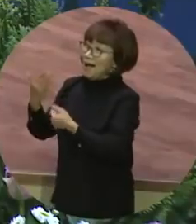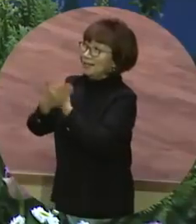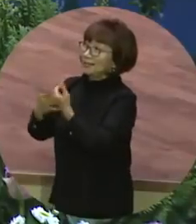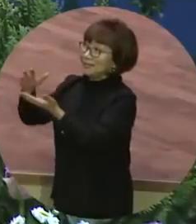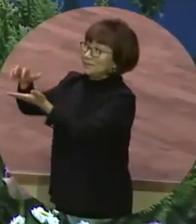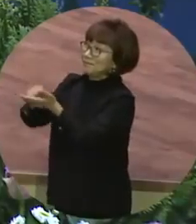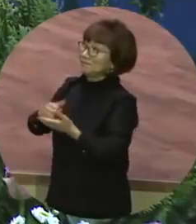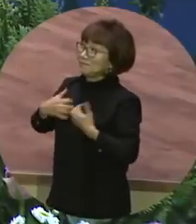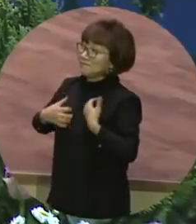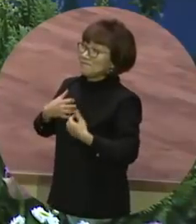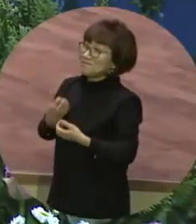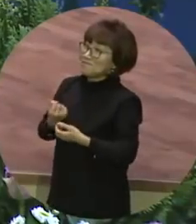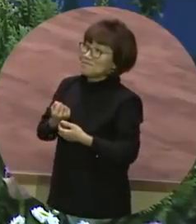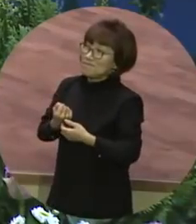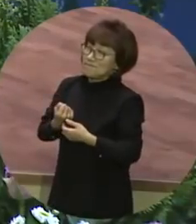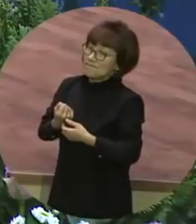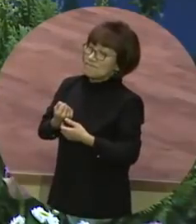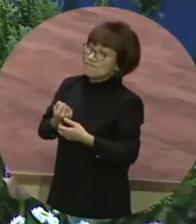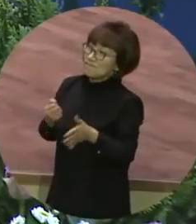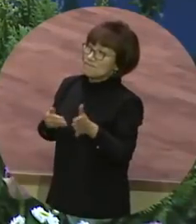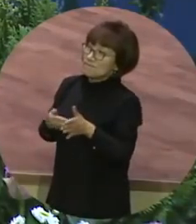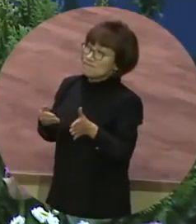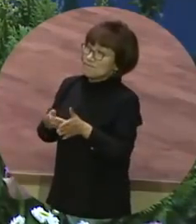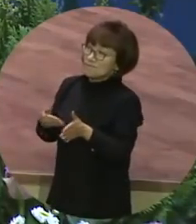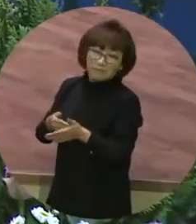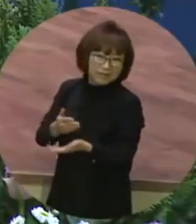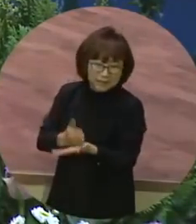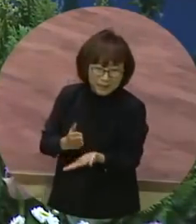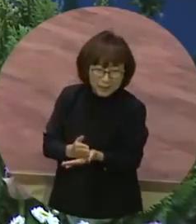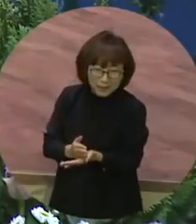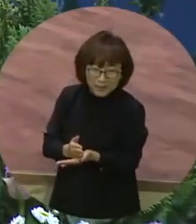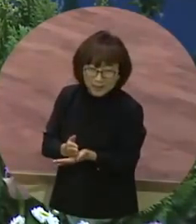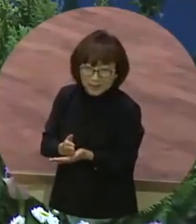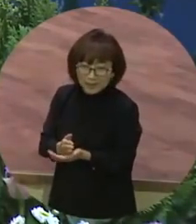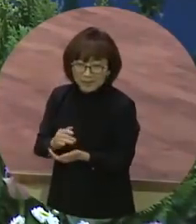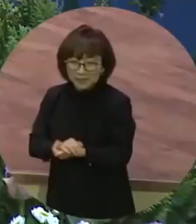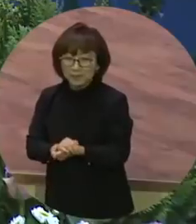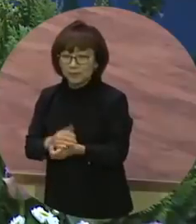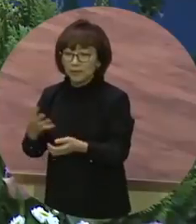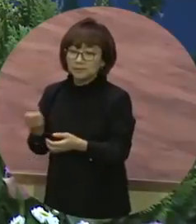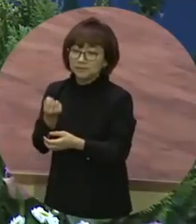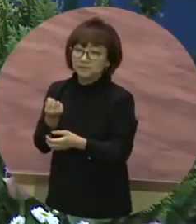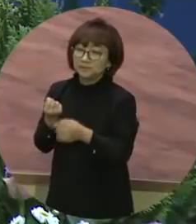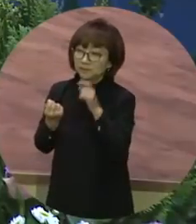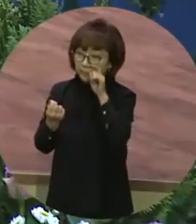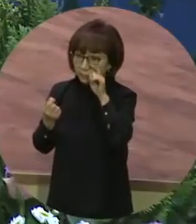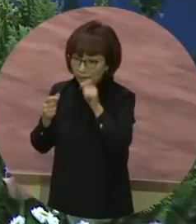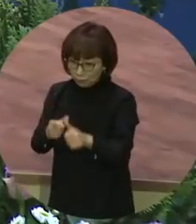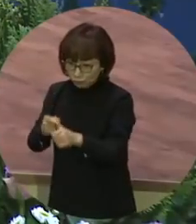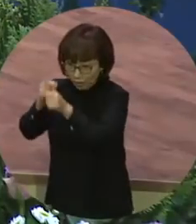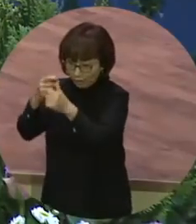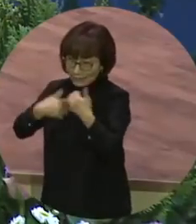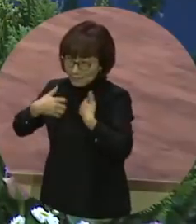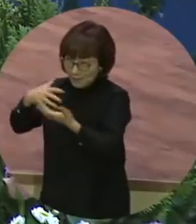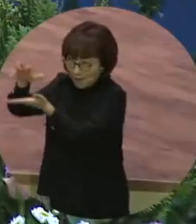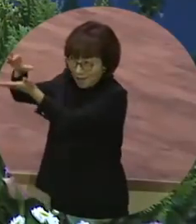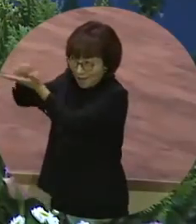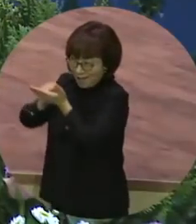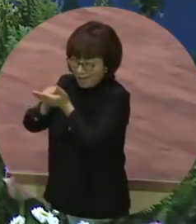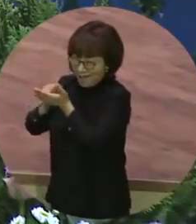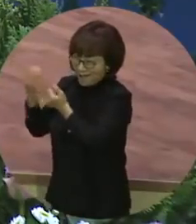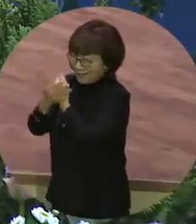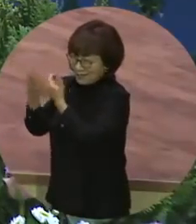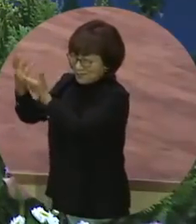이렇게 구원 받아놓고도 이 쉬운 구원을 받아놓고도 말 한마디도 안 해야 일주일 내내 입도 안 벌려. 구원 받을